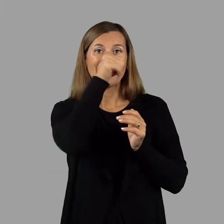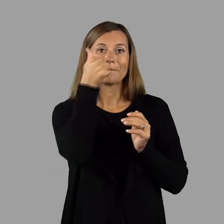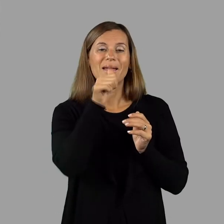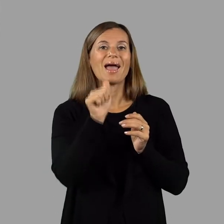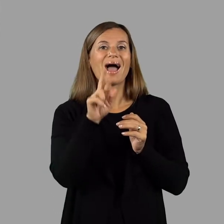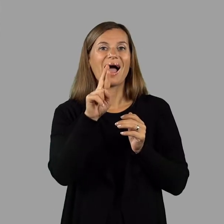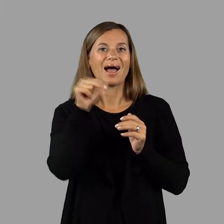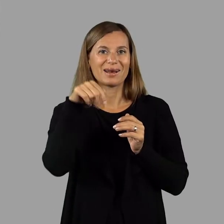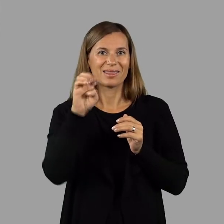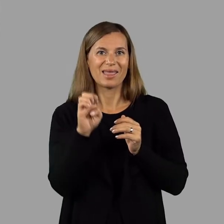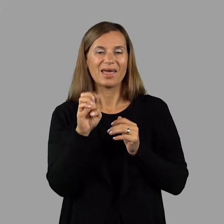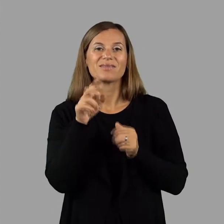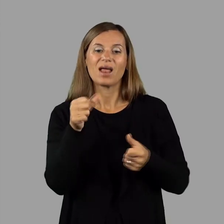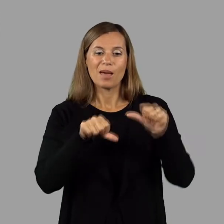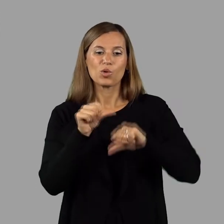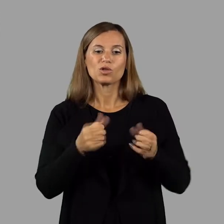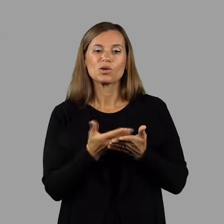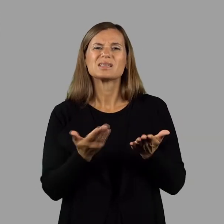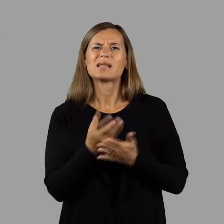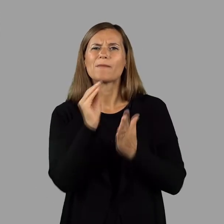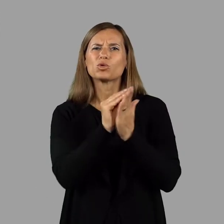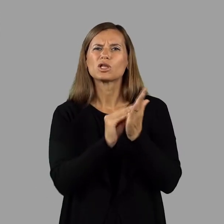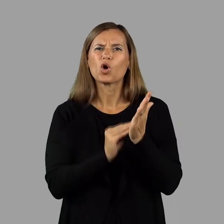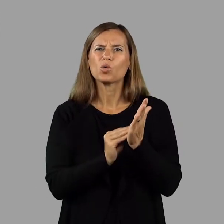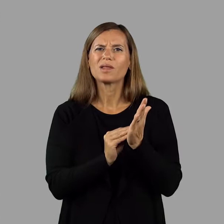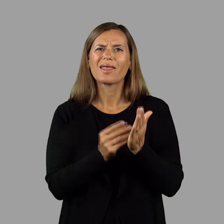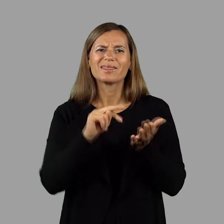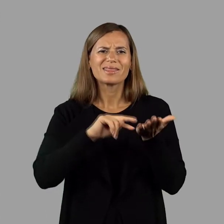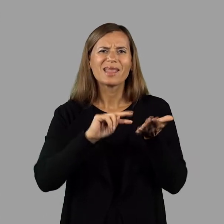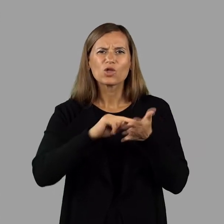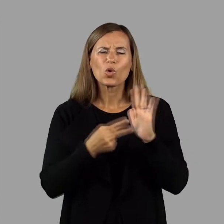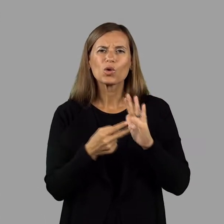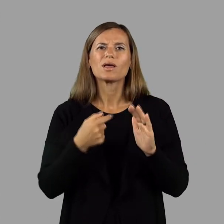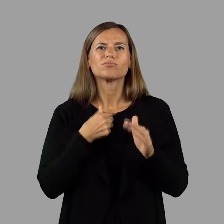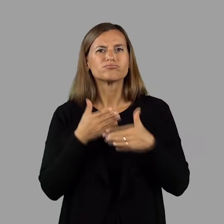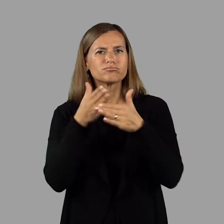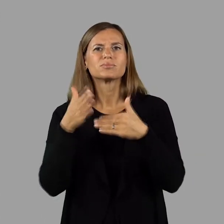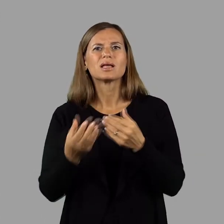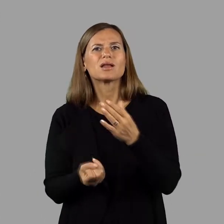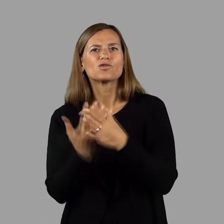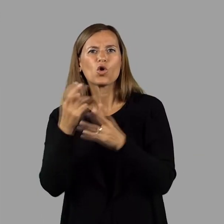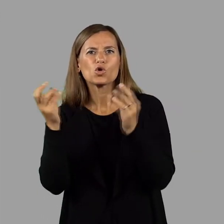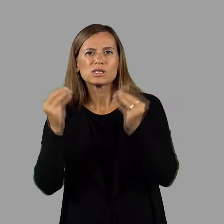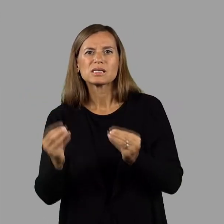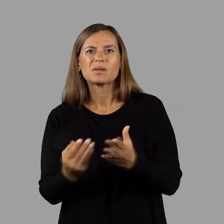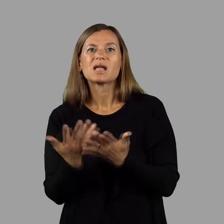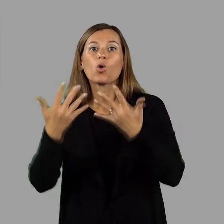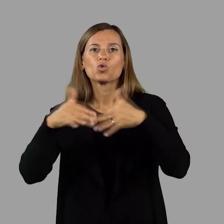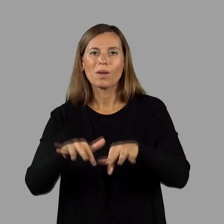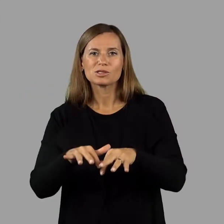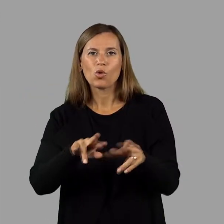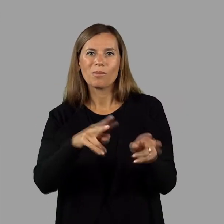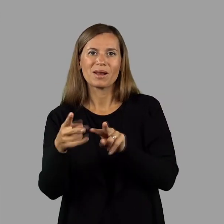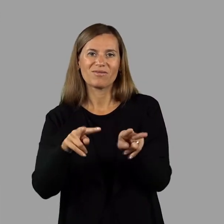Ime mi je Arne in v laboratoriju za podatkovne tehnologije pomagam pri razvoju sistema za avtomatsko prevajanje.